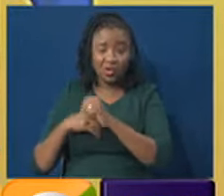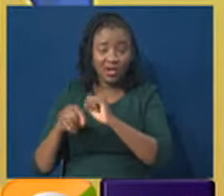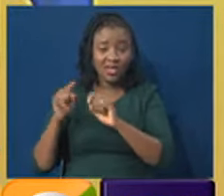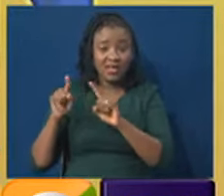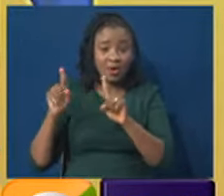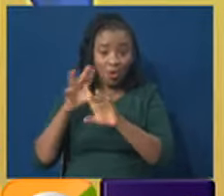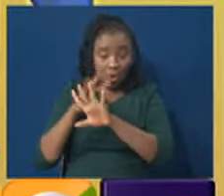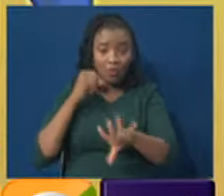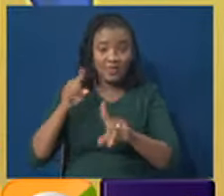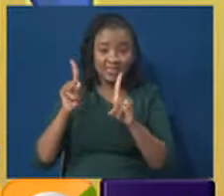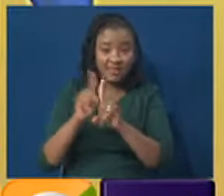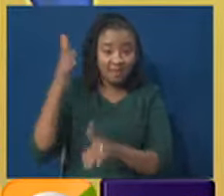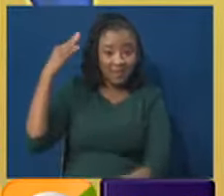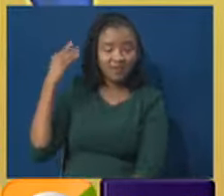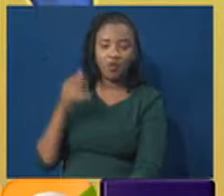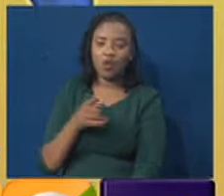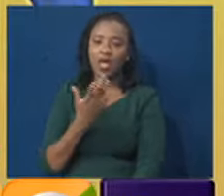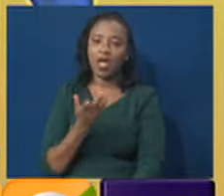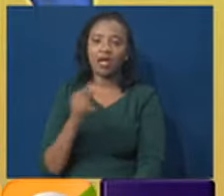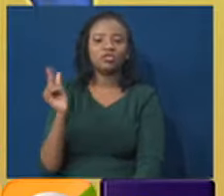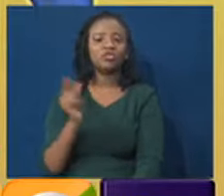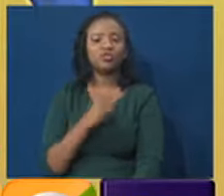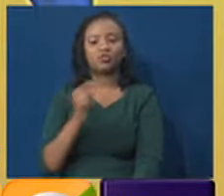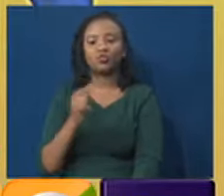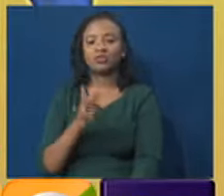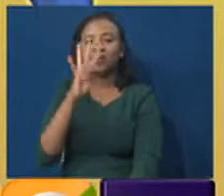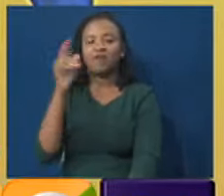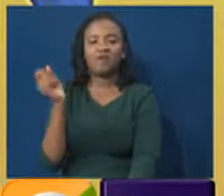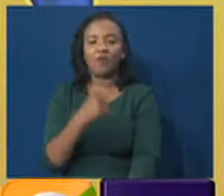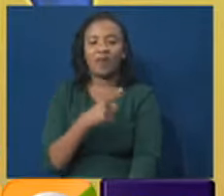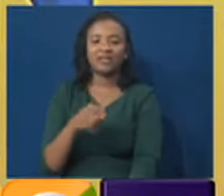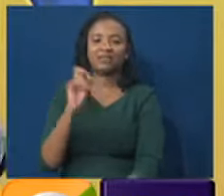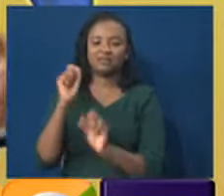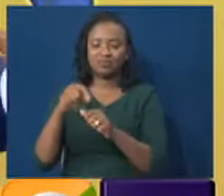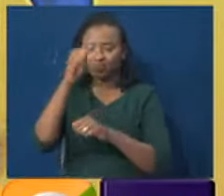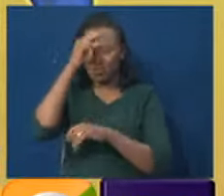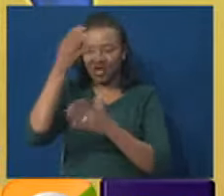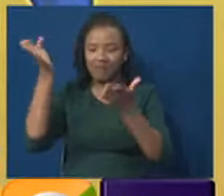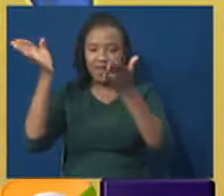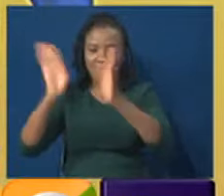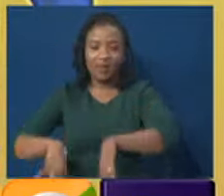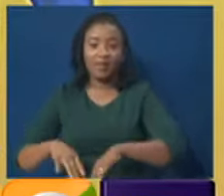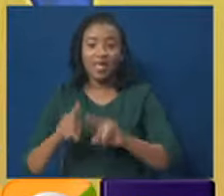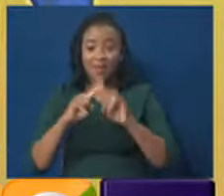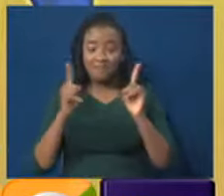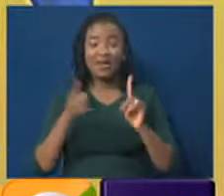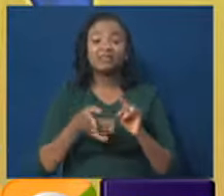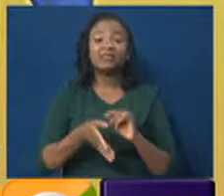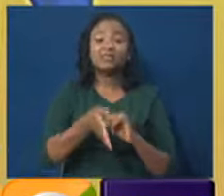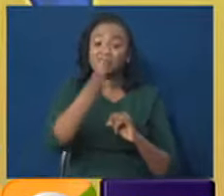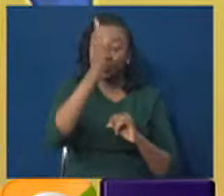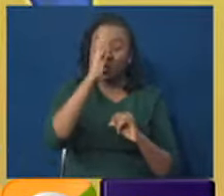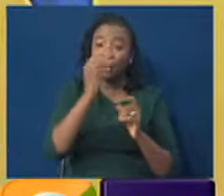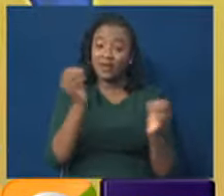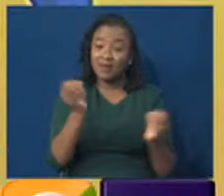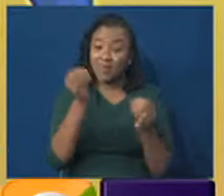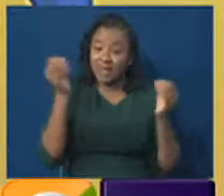4. Usikie hiyo. Ni miujiza vile tumeshika uchumi ambao